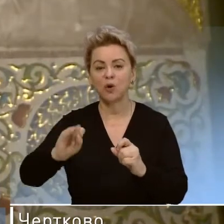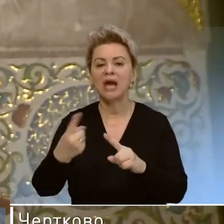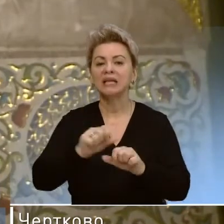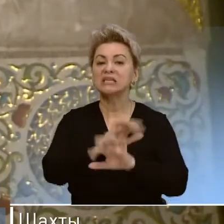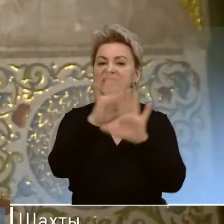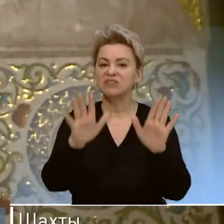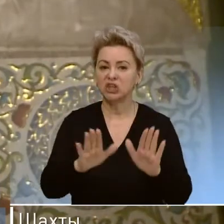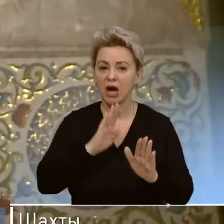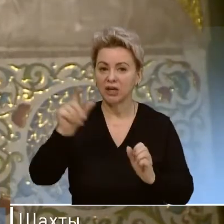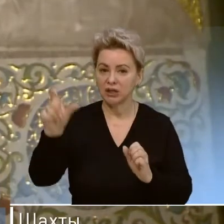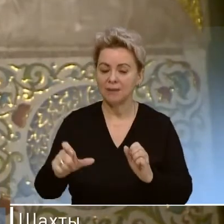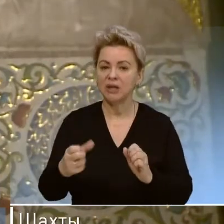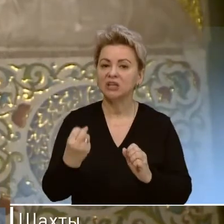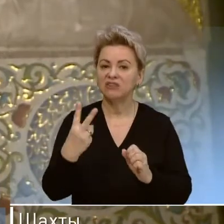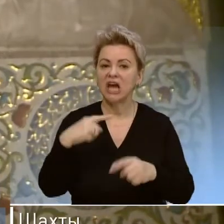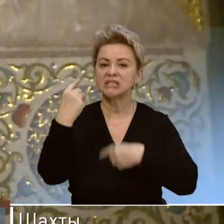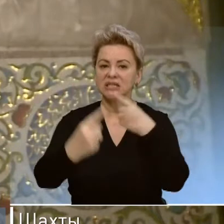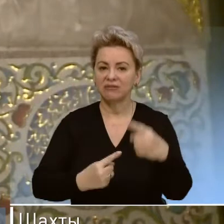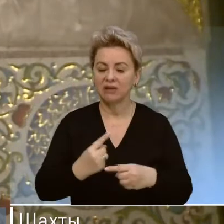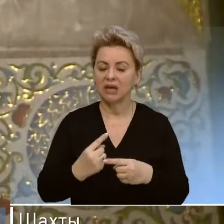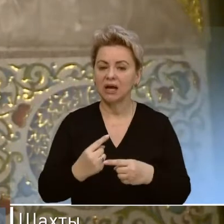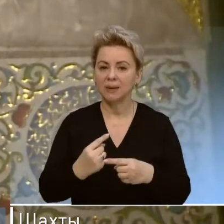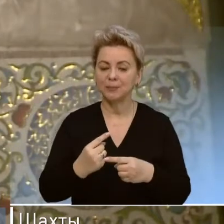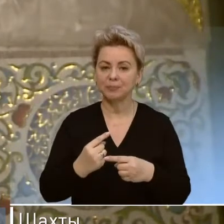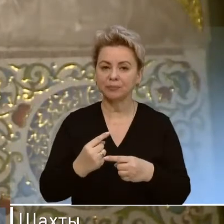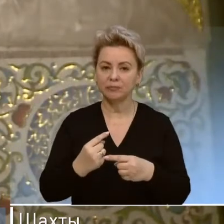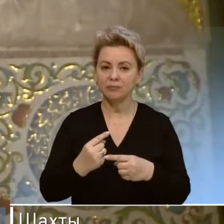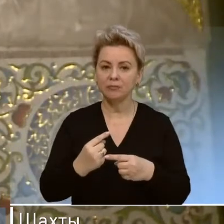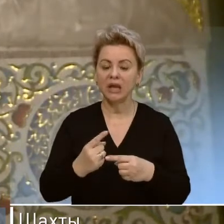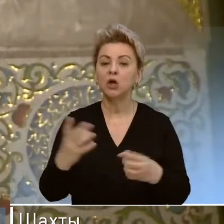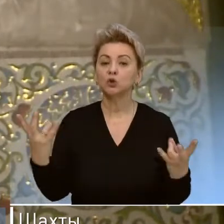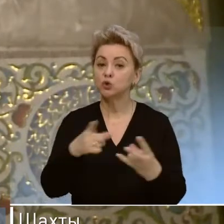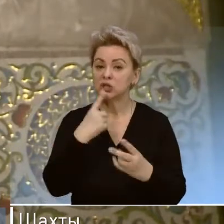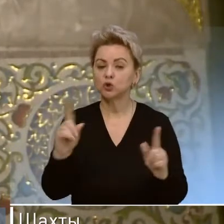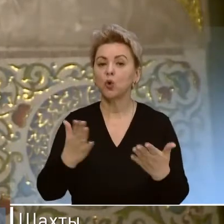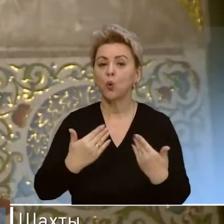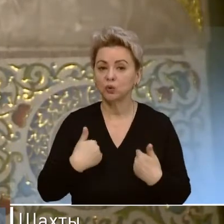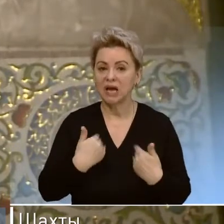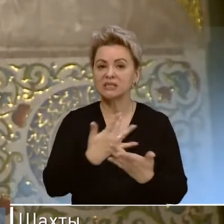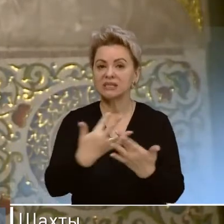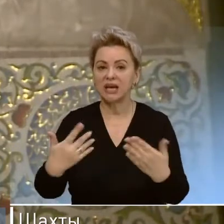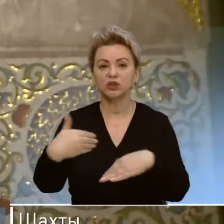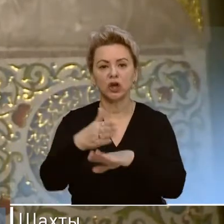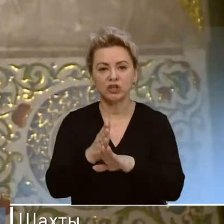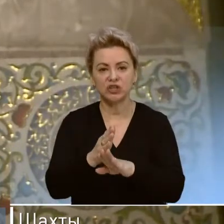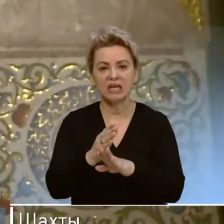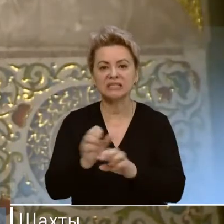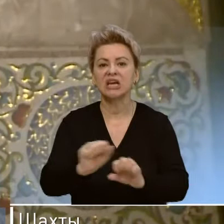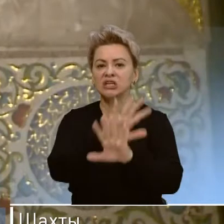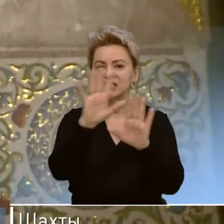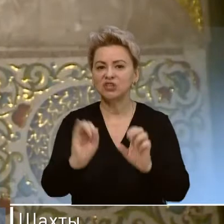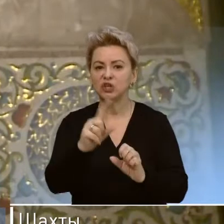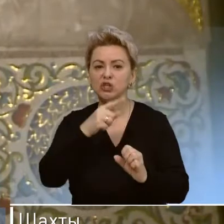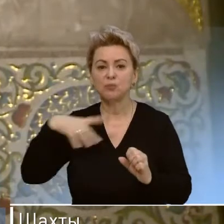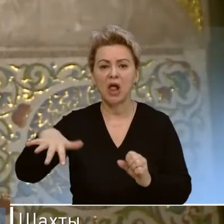святая 13 века. Вот, надо сказать, что и у нас некая такая часть святыни из